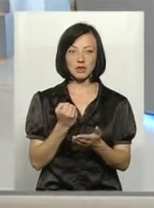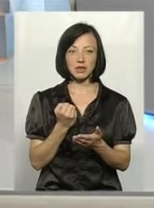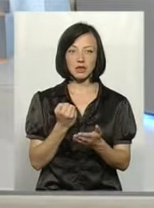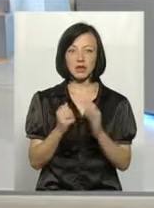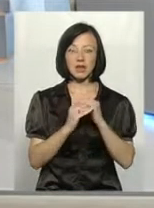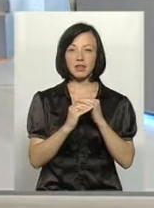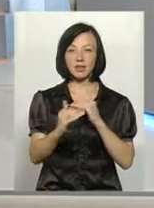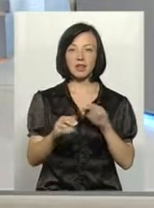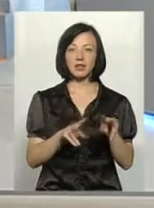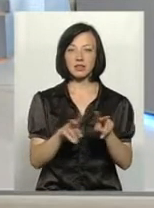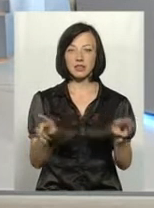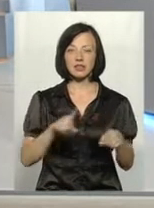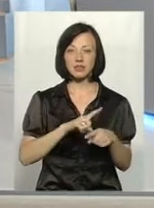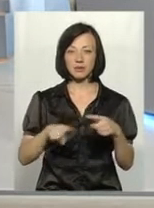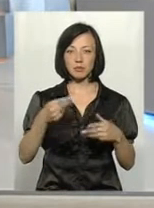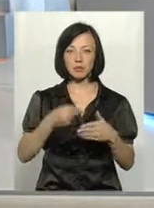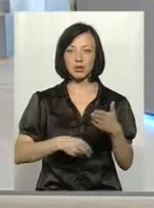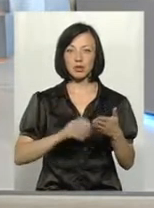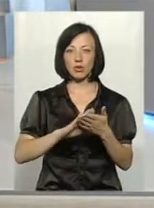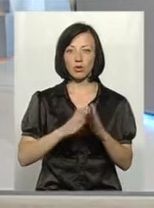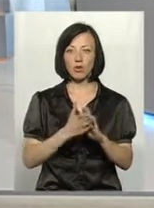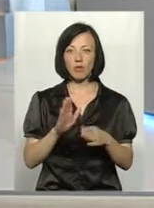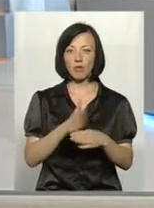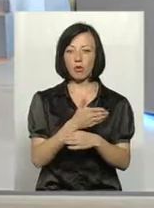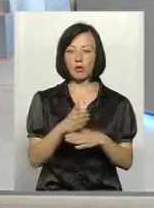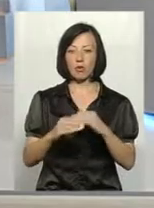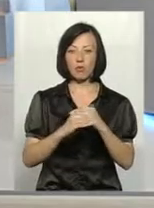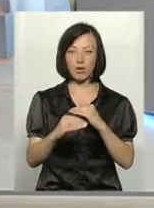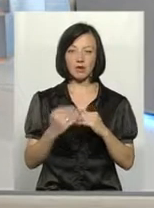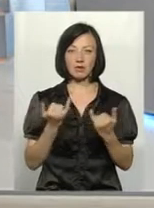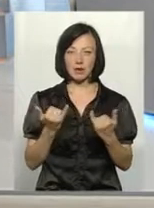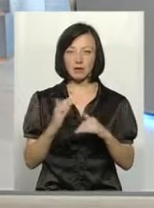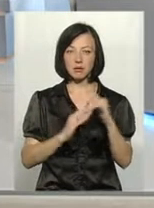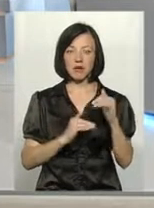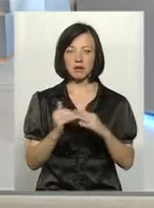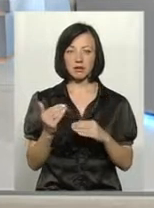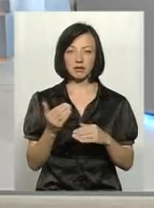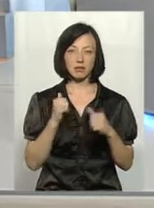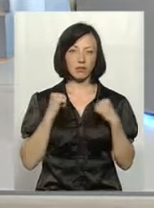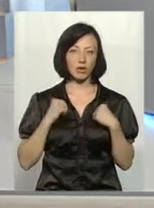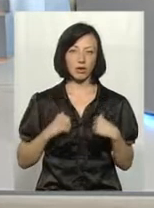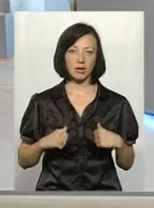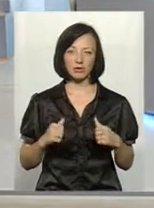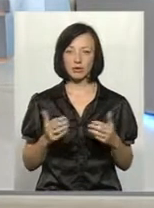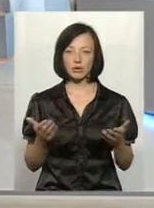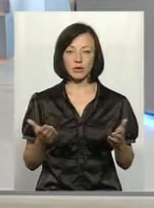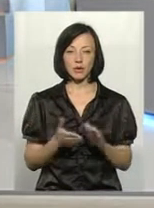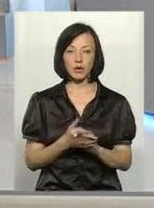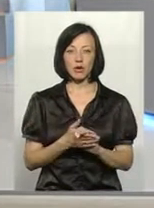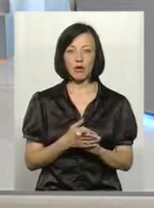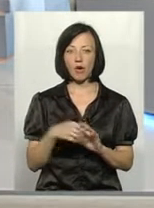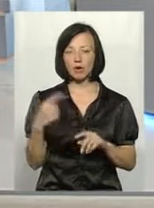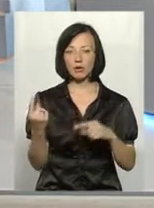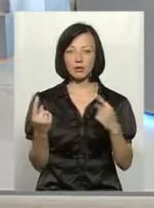рівняється швидко шляхом підписання договору поділу полів. Зараз це практика спокійно. Холдинги одне в